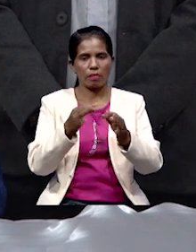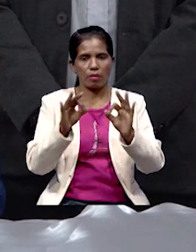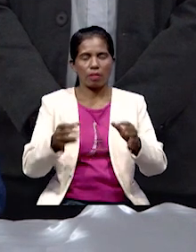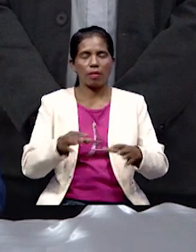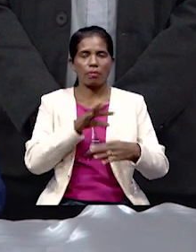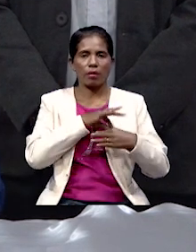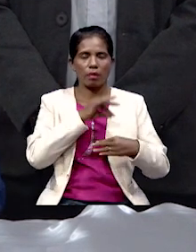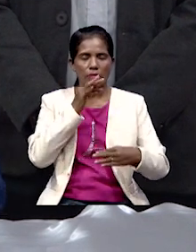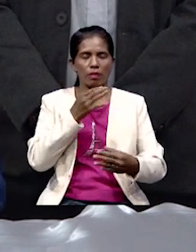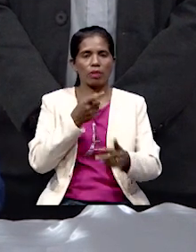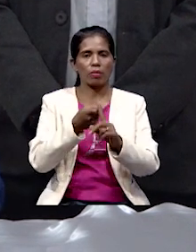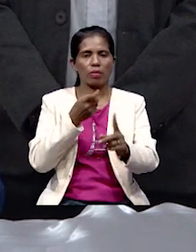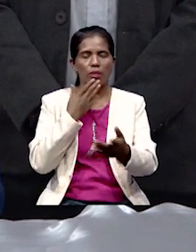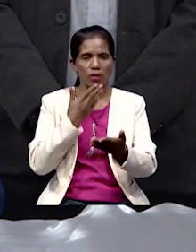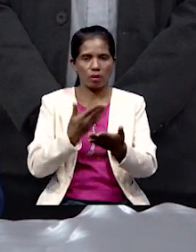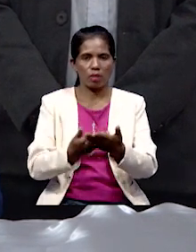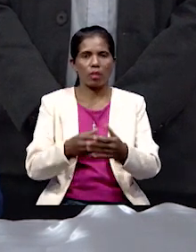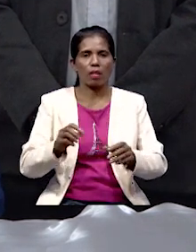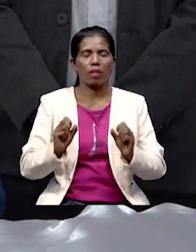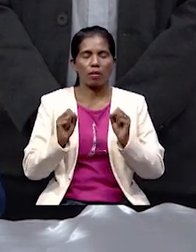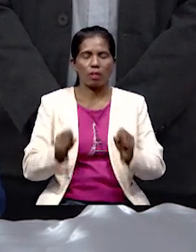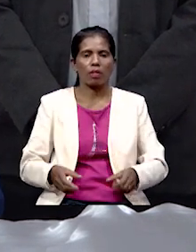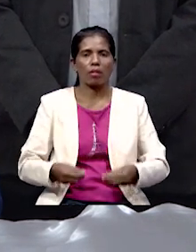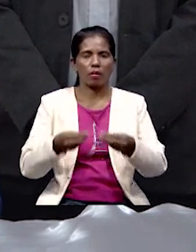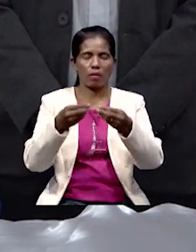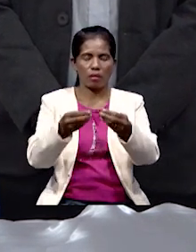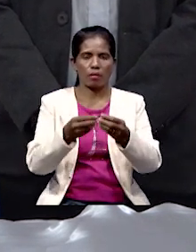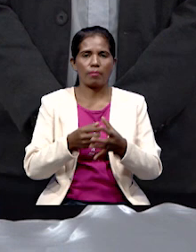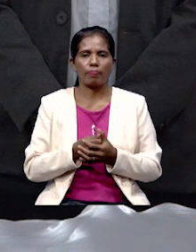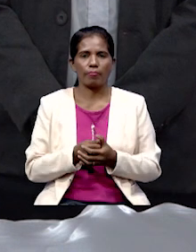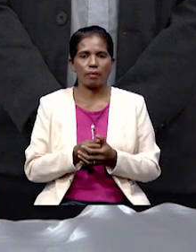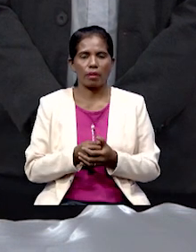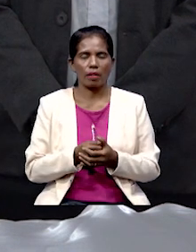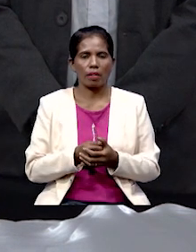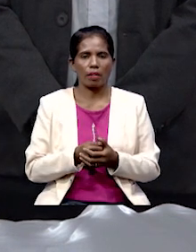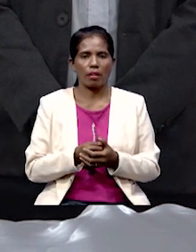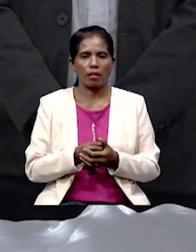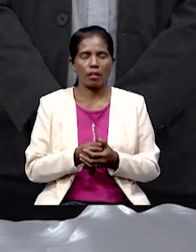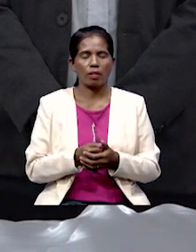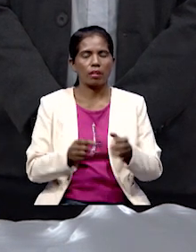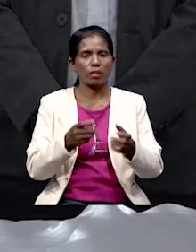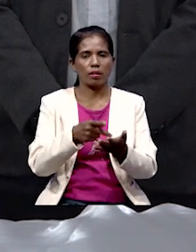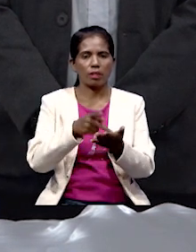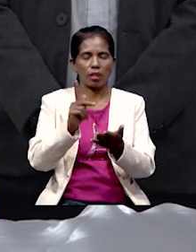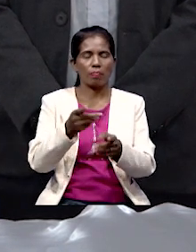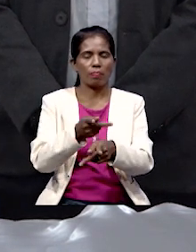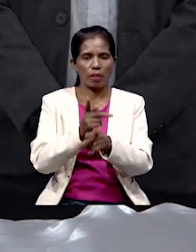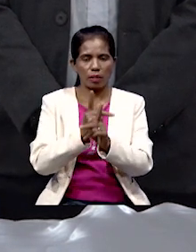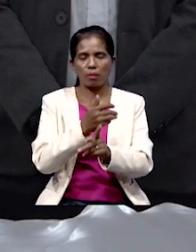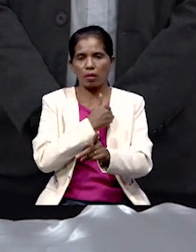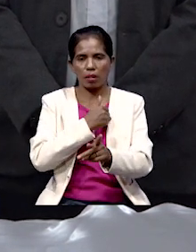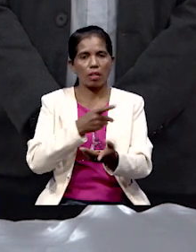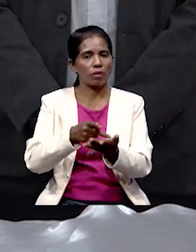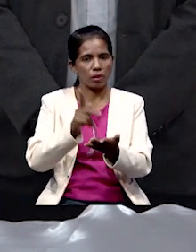usi produto ne mak atu garanti makair apolise katak tusan restu usi kreditor nabe